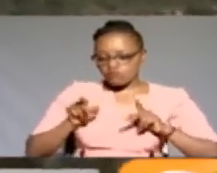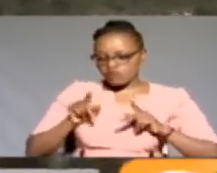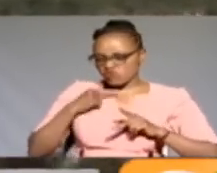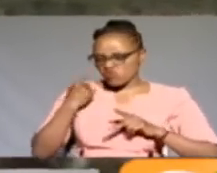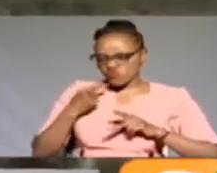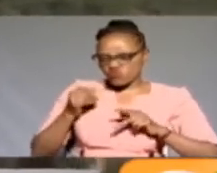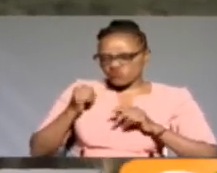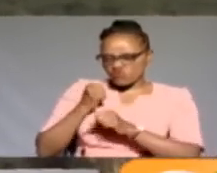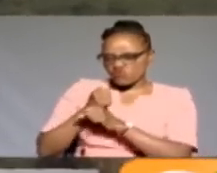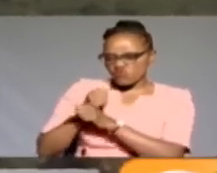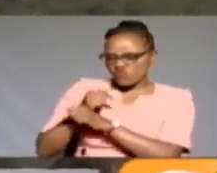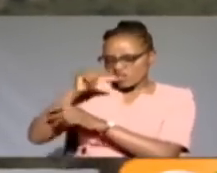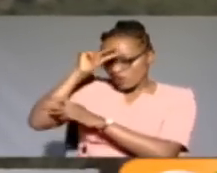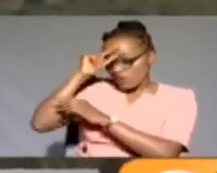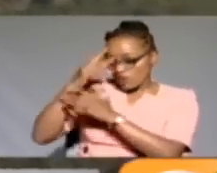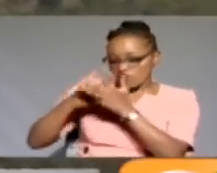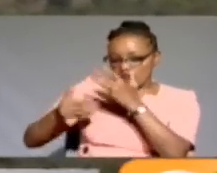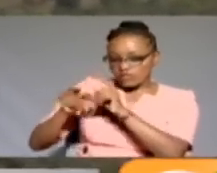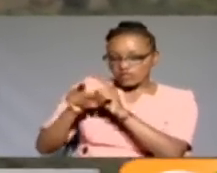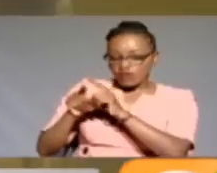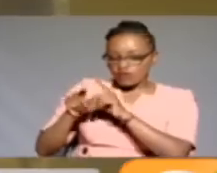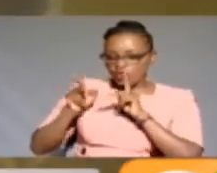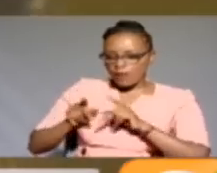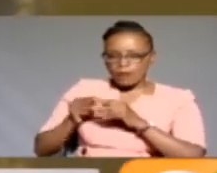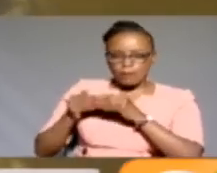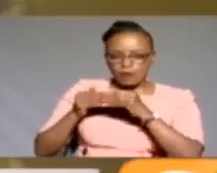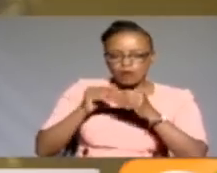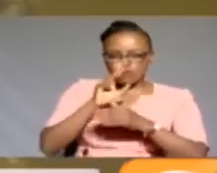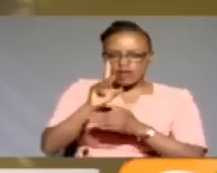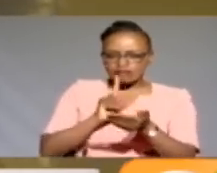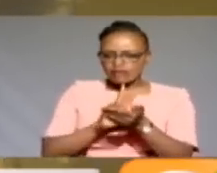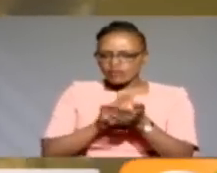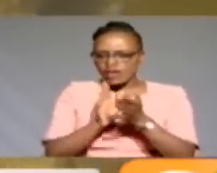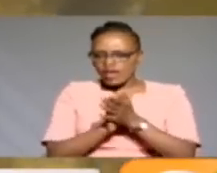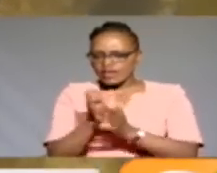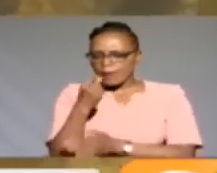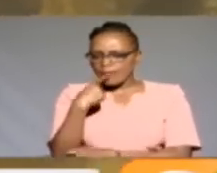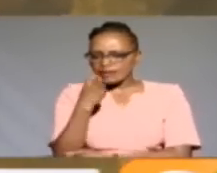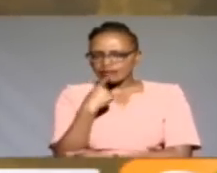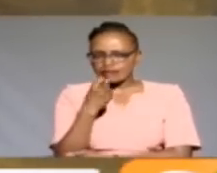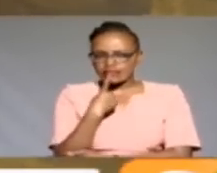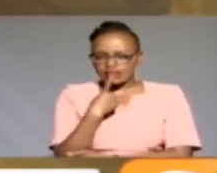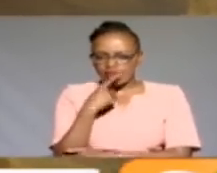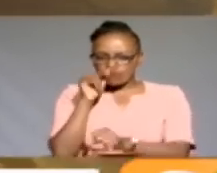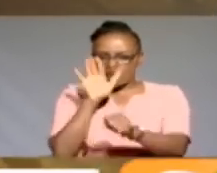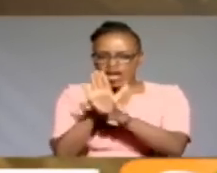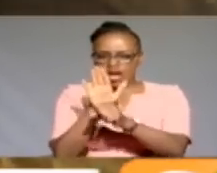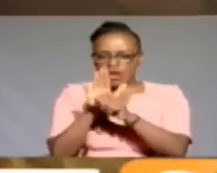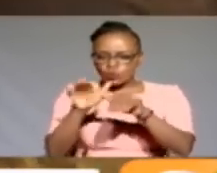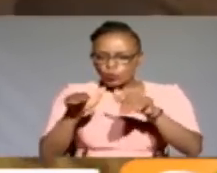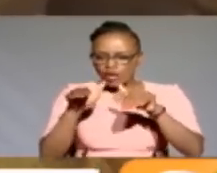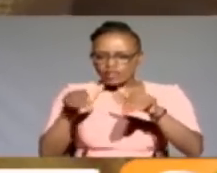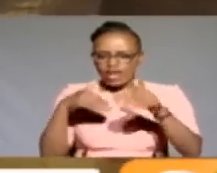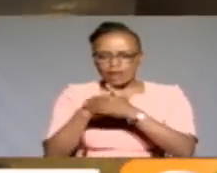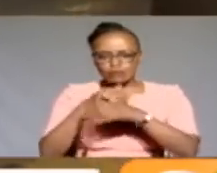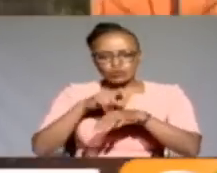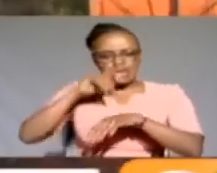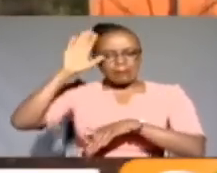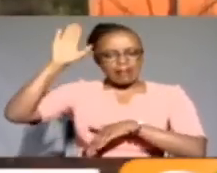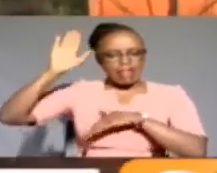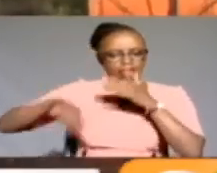to beliefs and myths that lead locals to disregard use of conventional medicine. Many wait until it is too